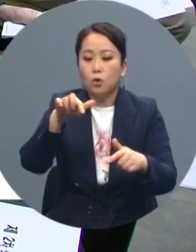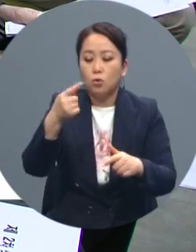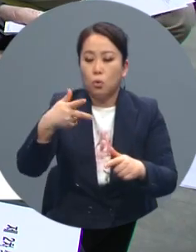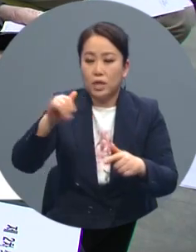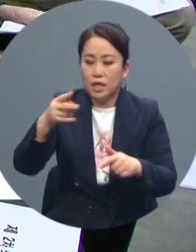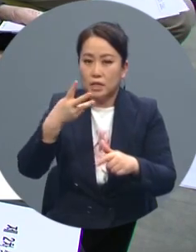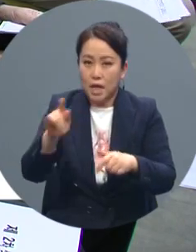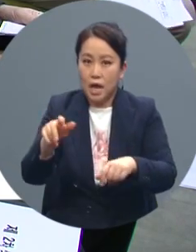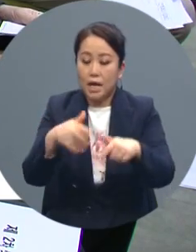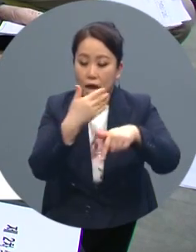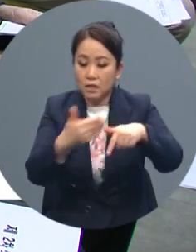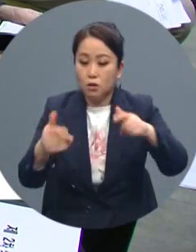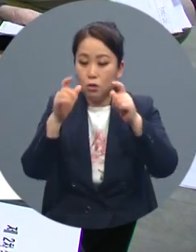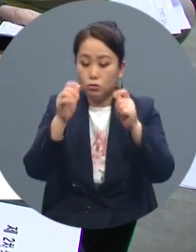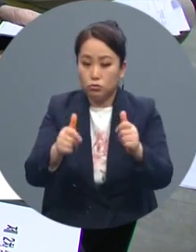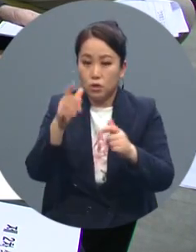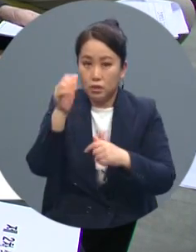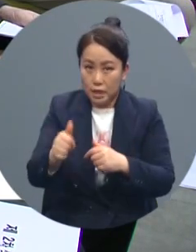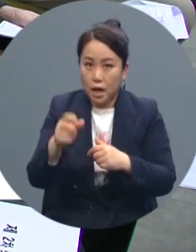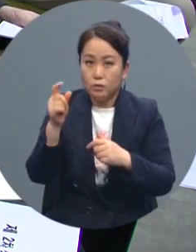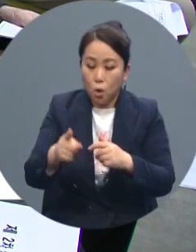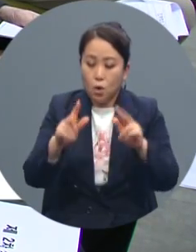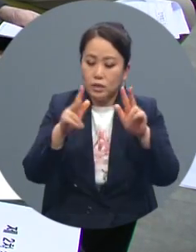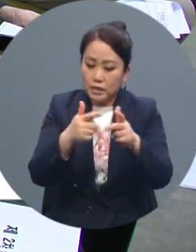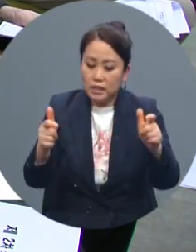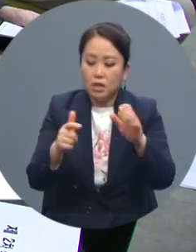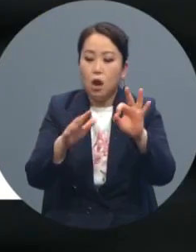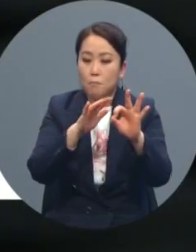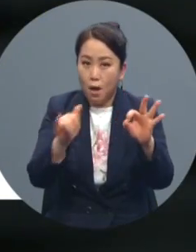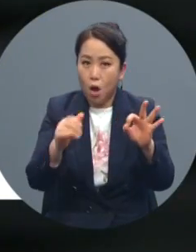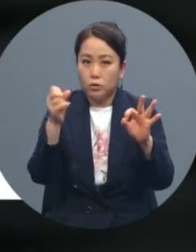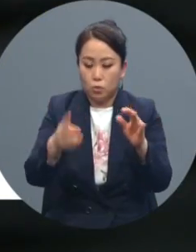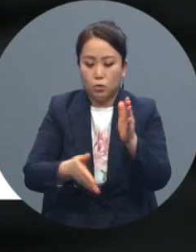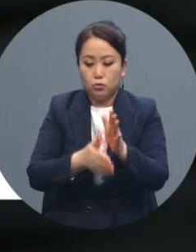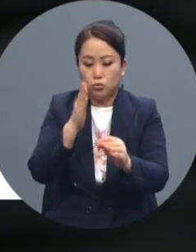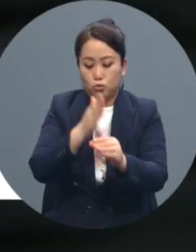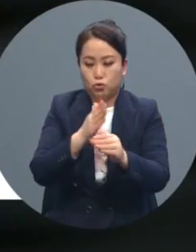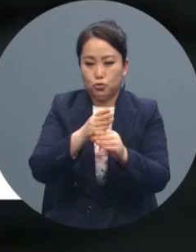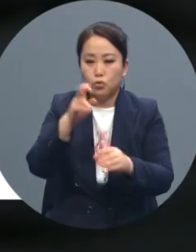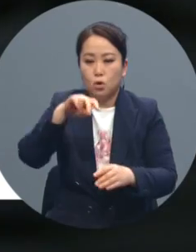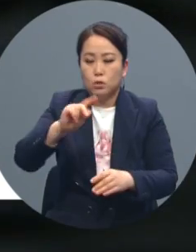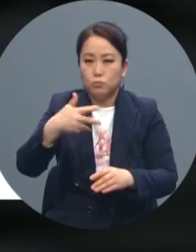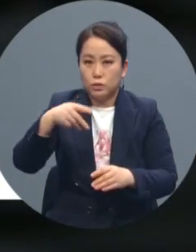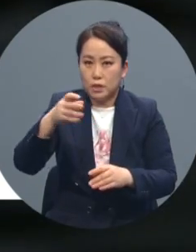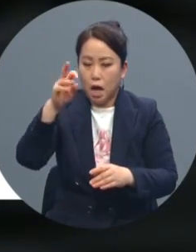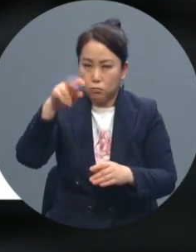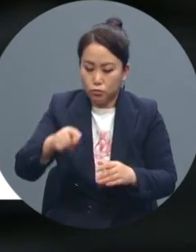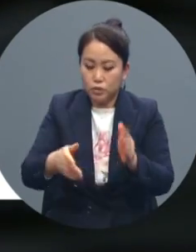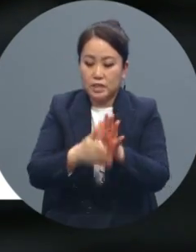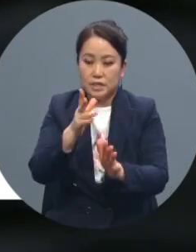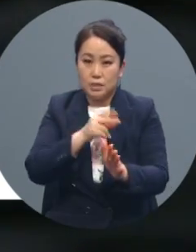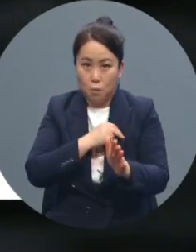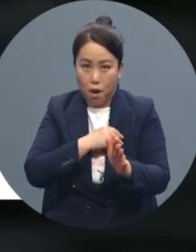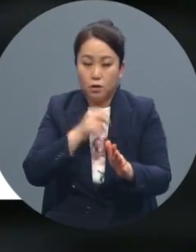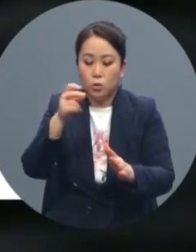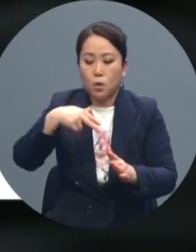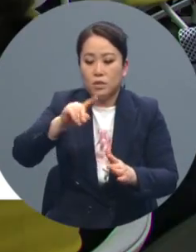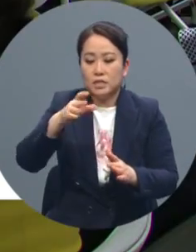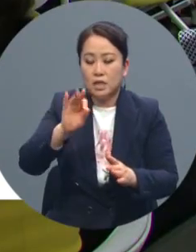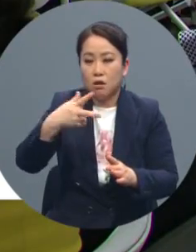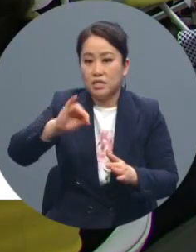최영욱 동구청장 등 현역 구청장 10명과 중구의 문창무 시의원과 서구의 전진영 전